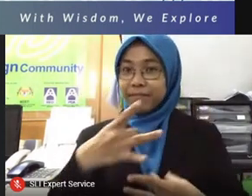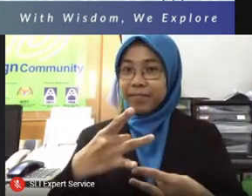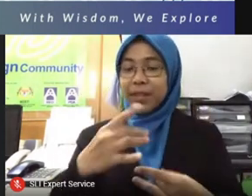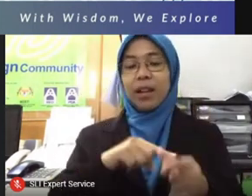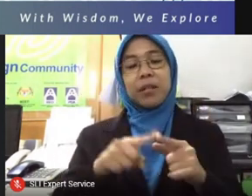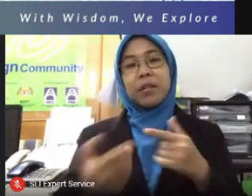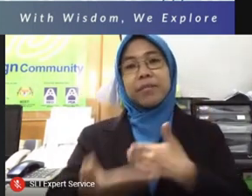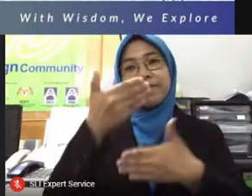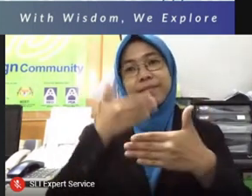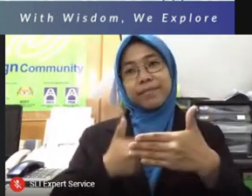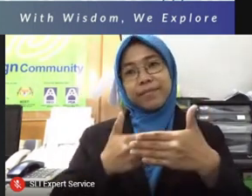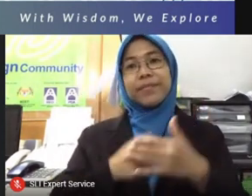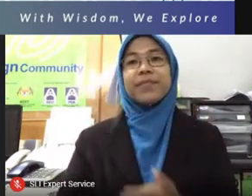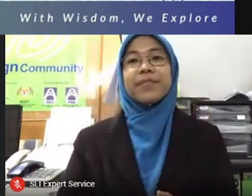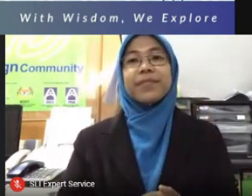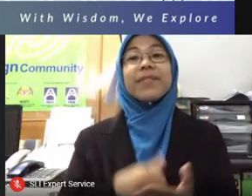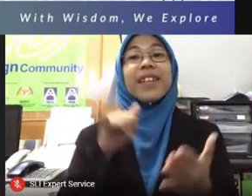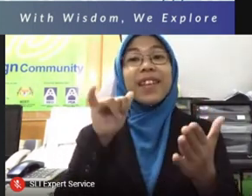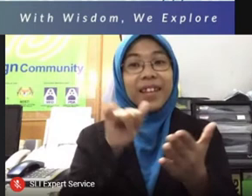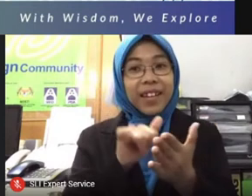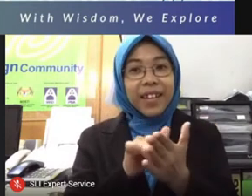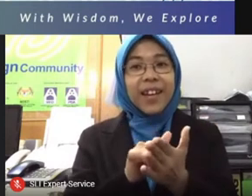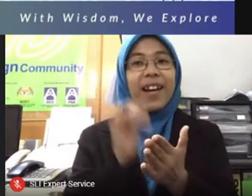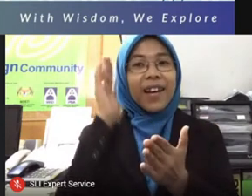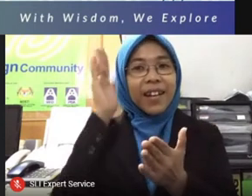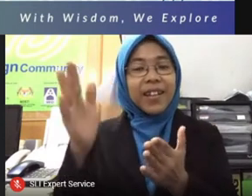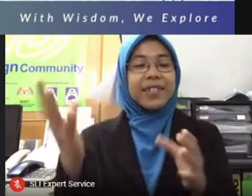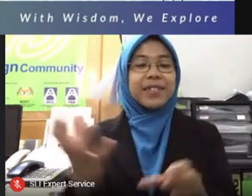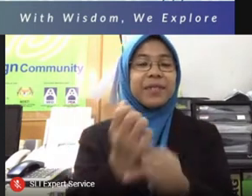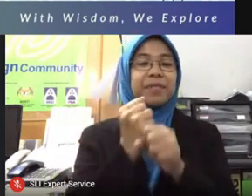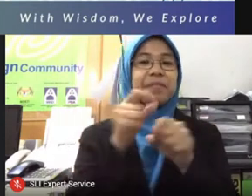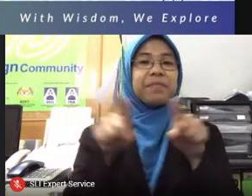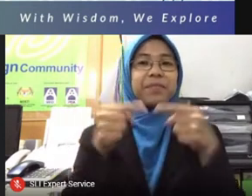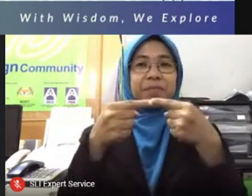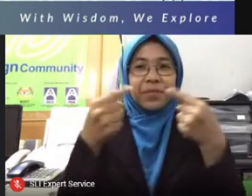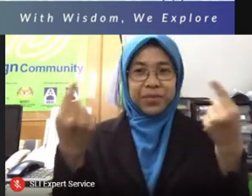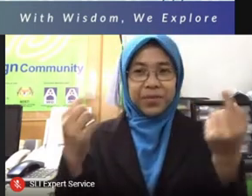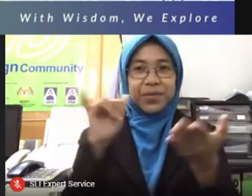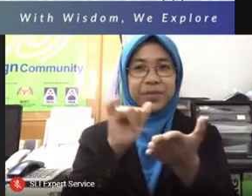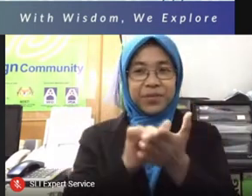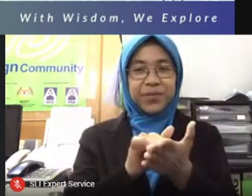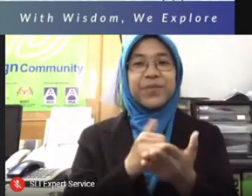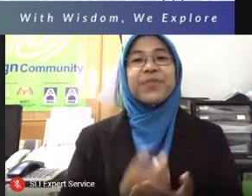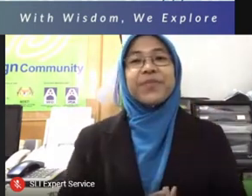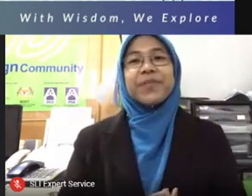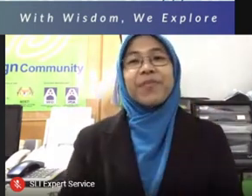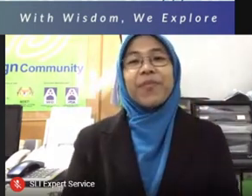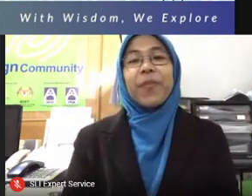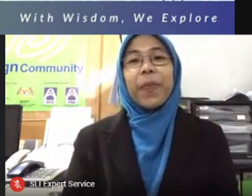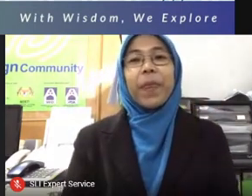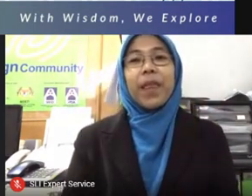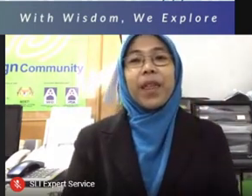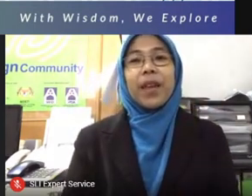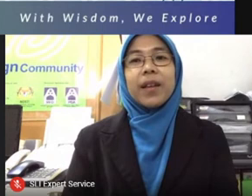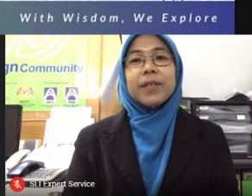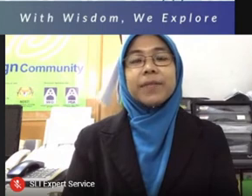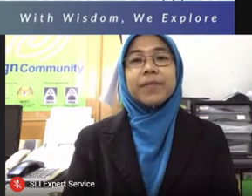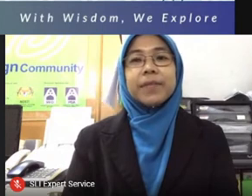atau sebaliknya, dan akan diambil kira dalam membuat keputusan.